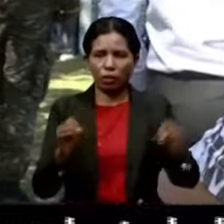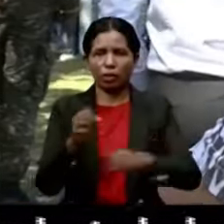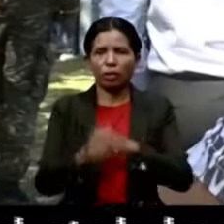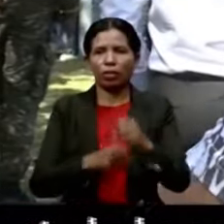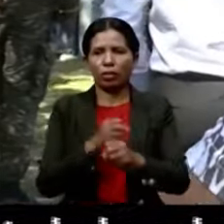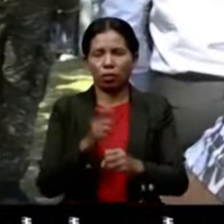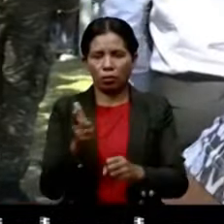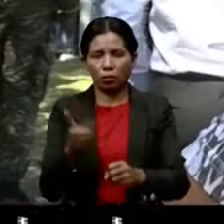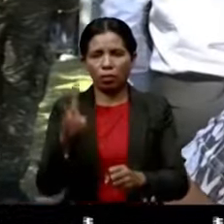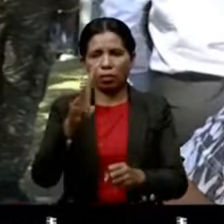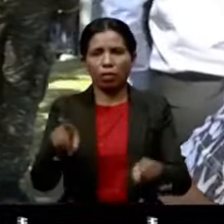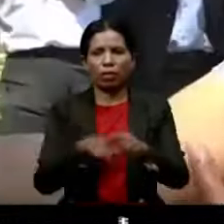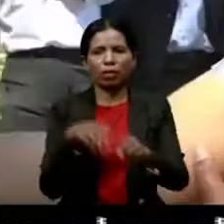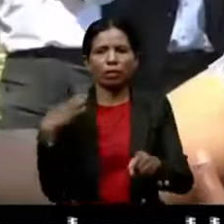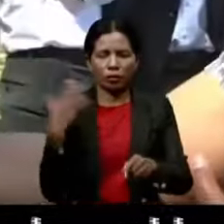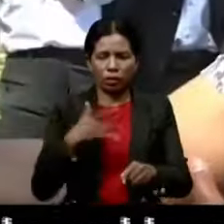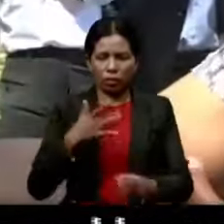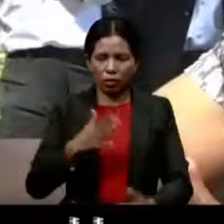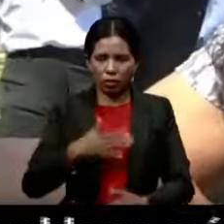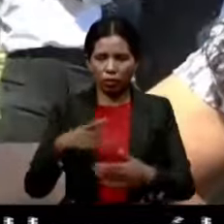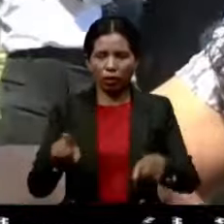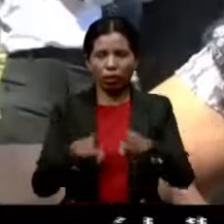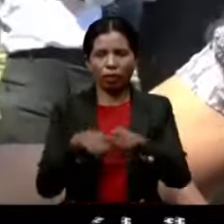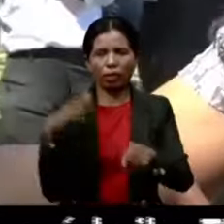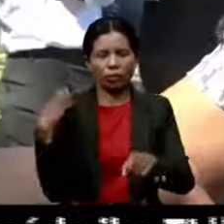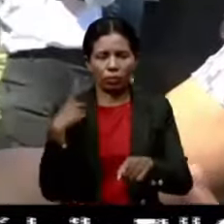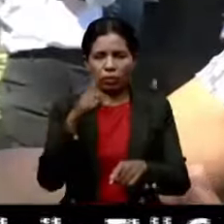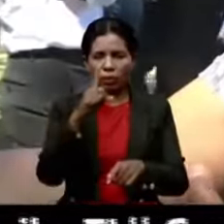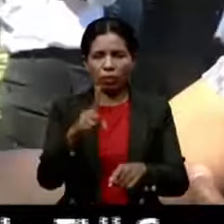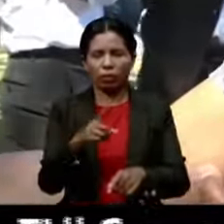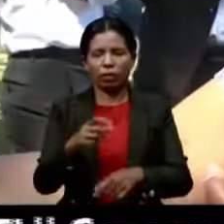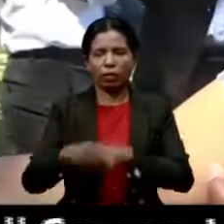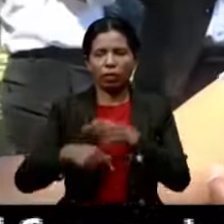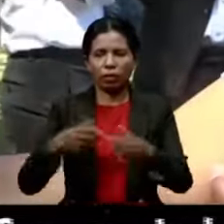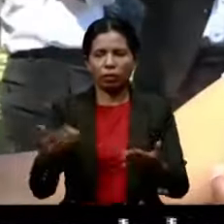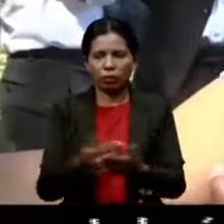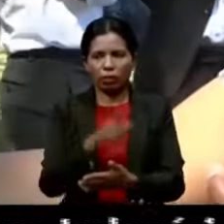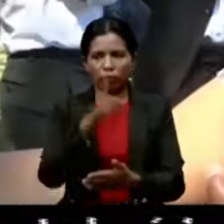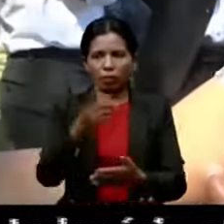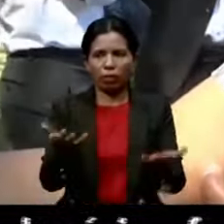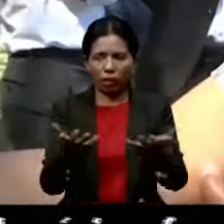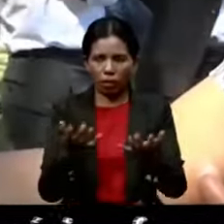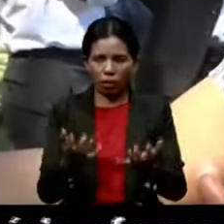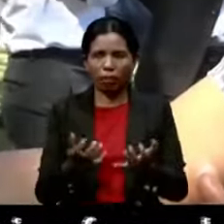resen rua nudar joven sinto orgullo hanesan joven ida hansa jerasan fong ida hakara